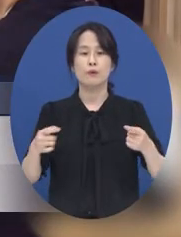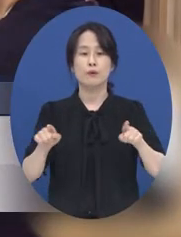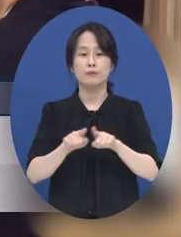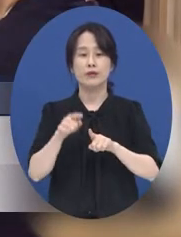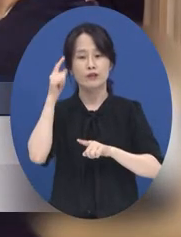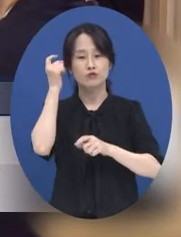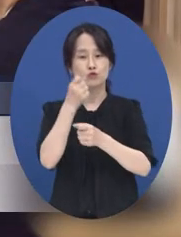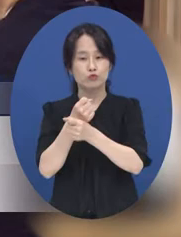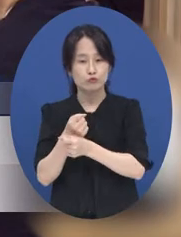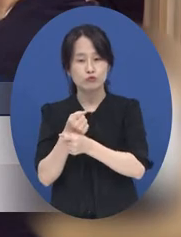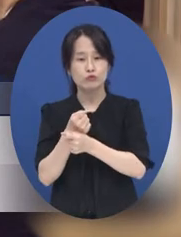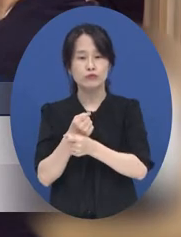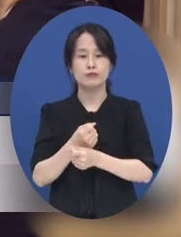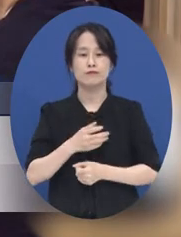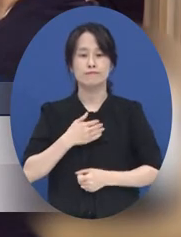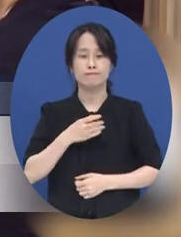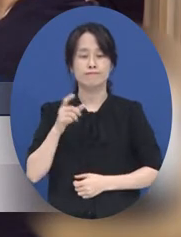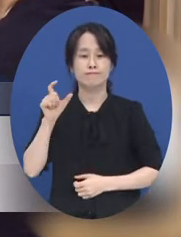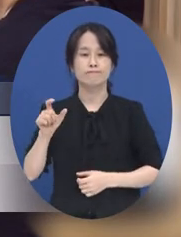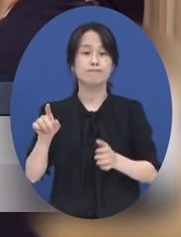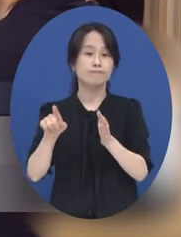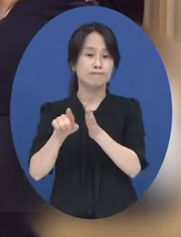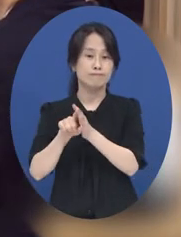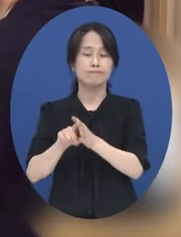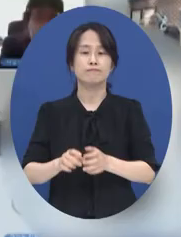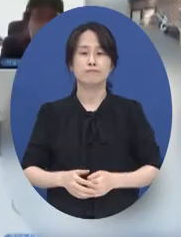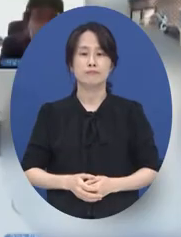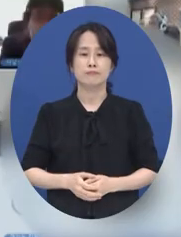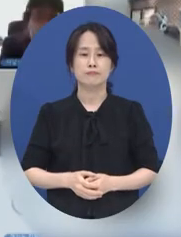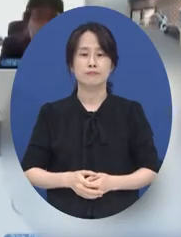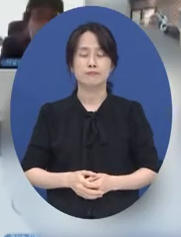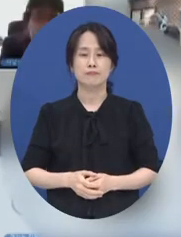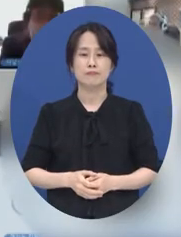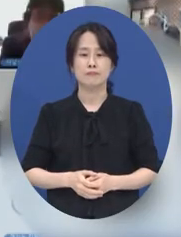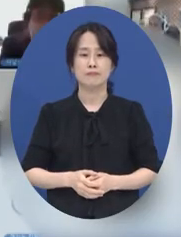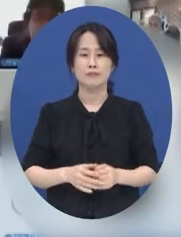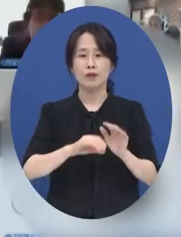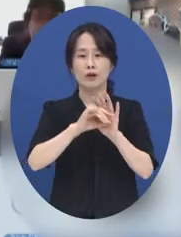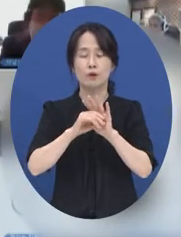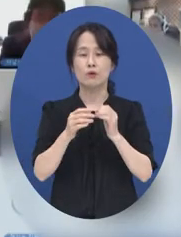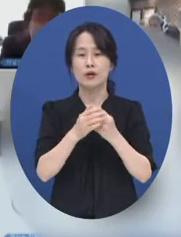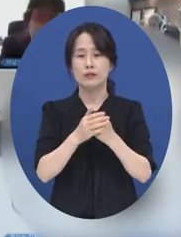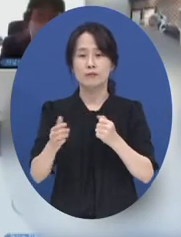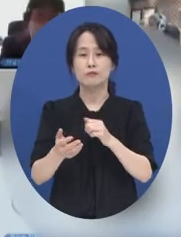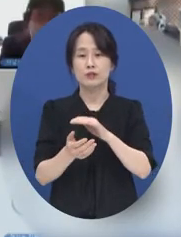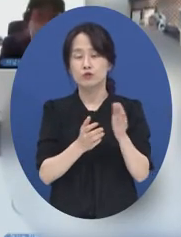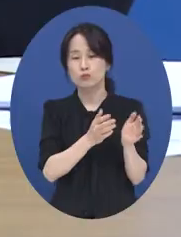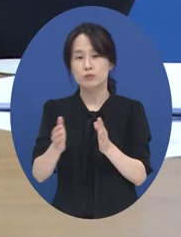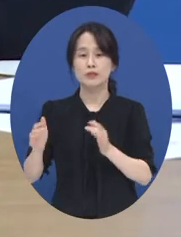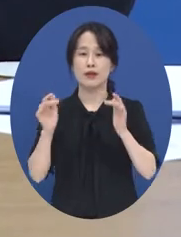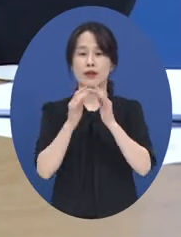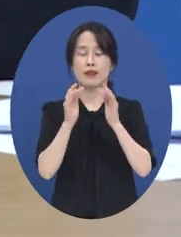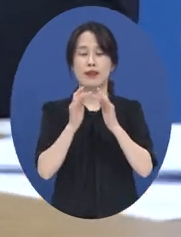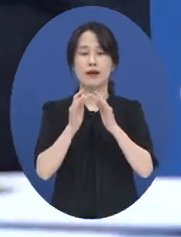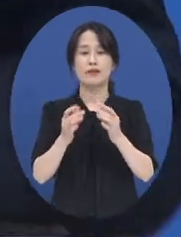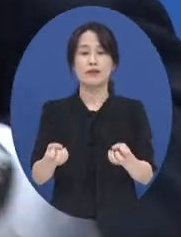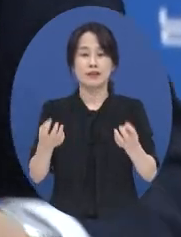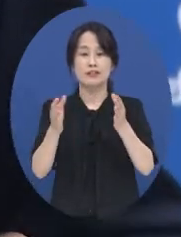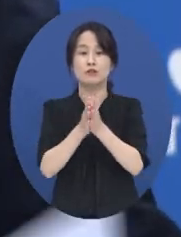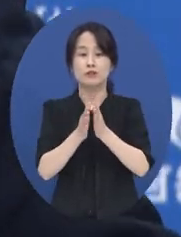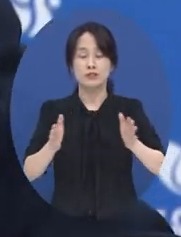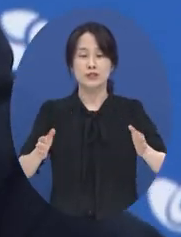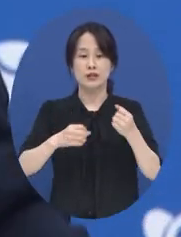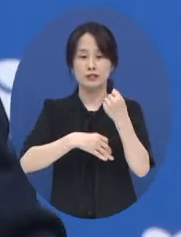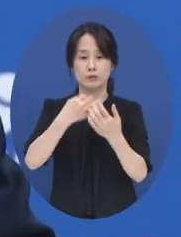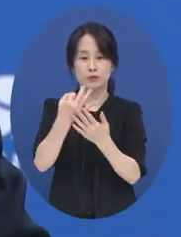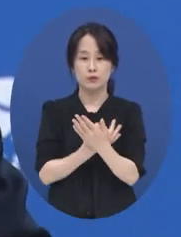준비하고 함께 연구해 나가야 할 거라고 저는 굳게 믿습니다. 코로나19를 대비해 비대면 온라인 행사로 개최한 이번